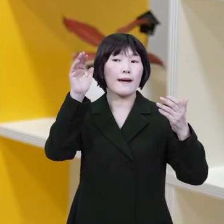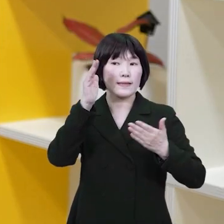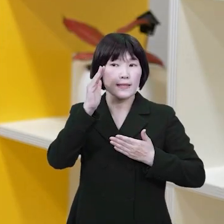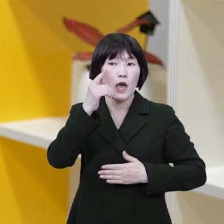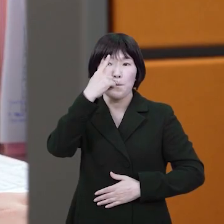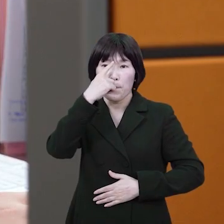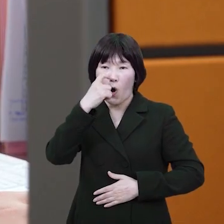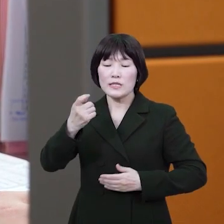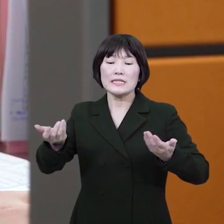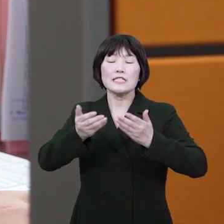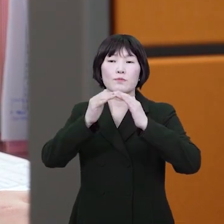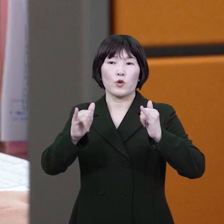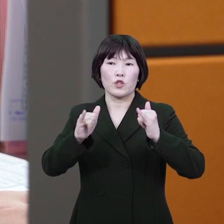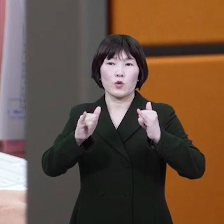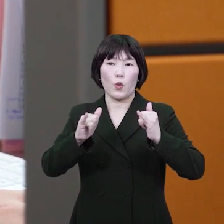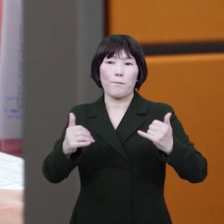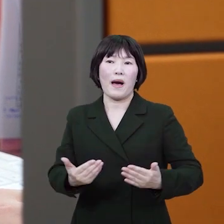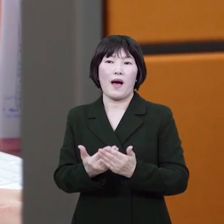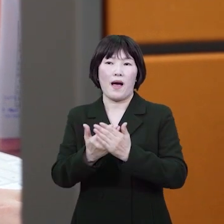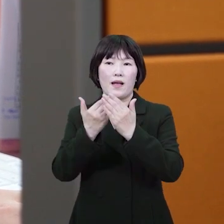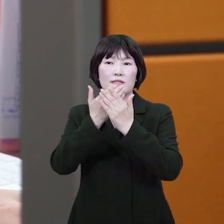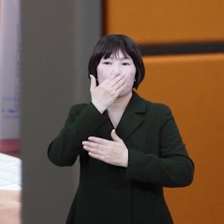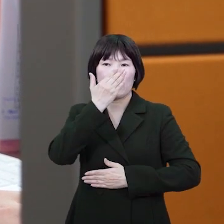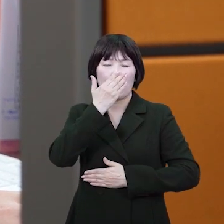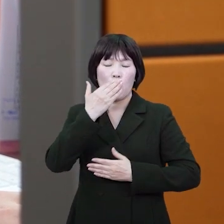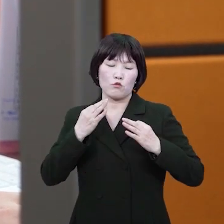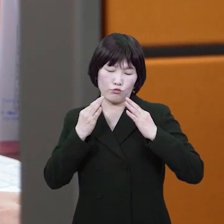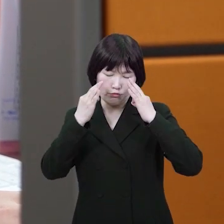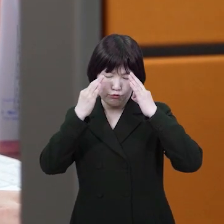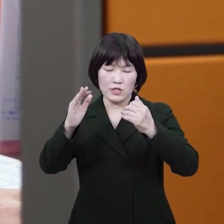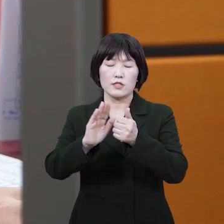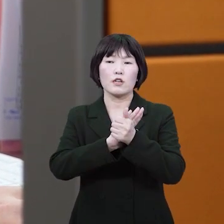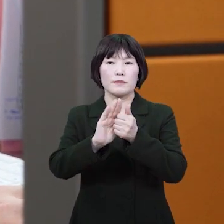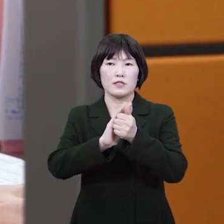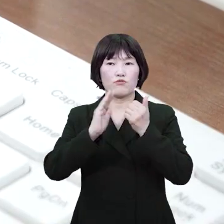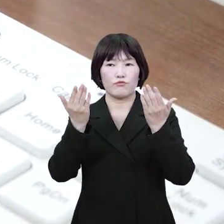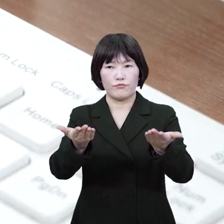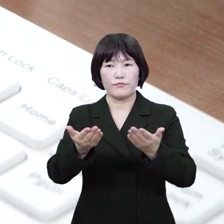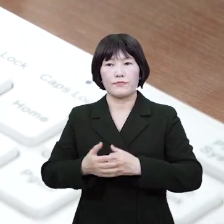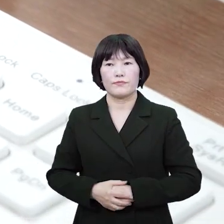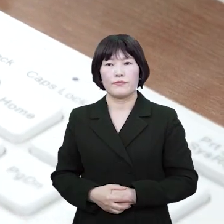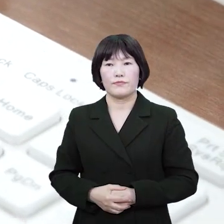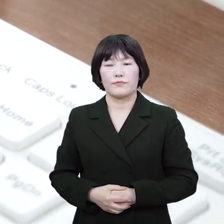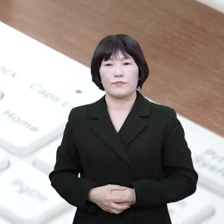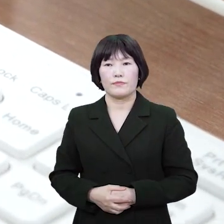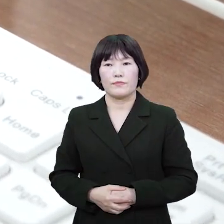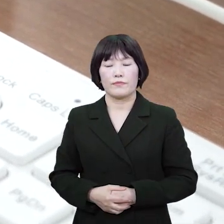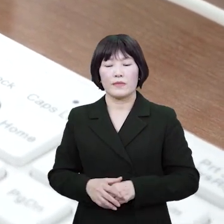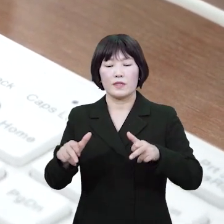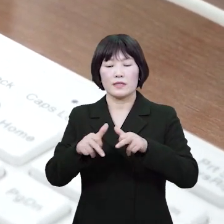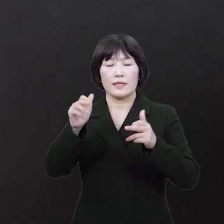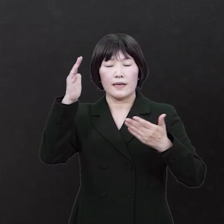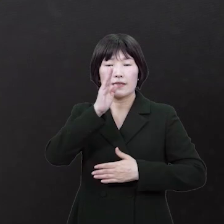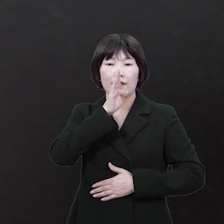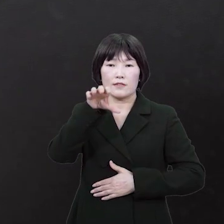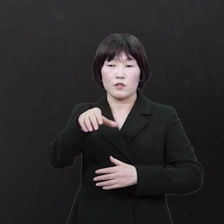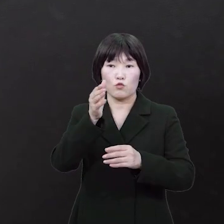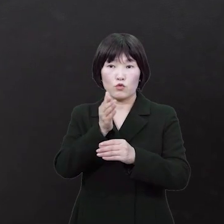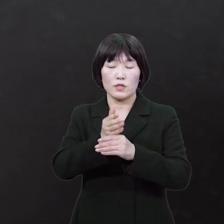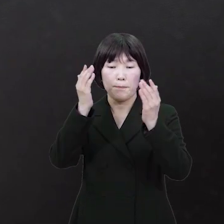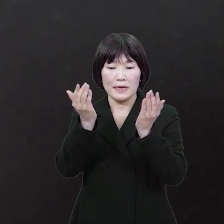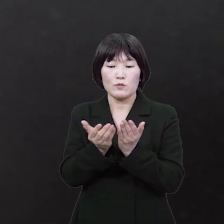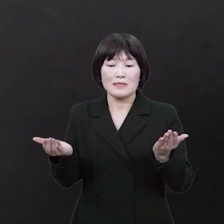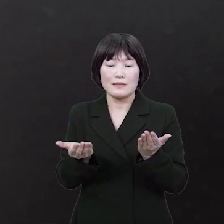멋진 직업인으로 성장할 수 있도록 꾸준히 서비스를 지원하겠습니다. 장애학생 현장 중심 맞춤형